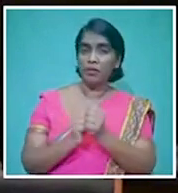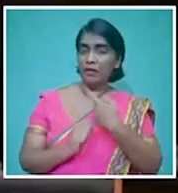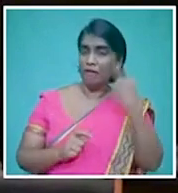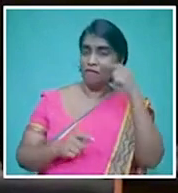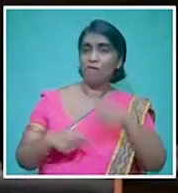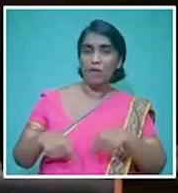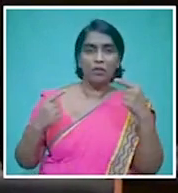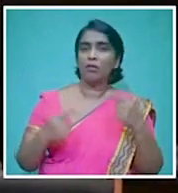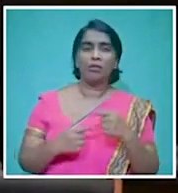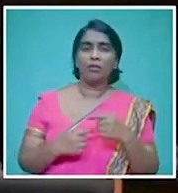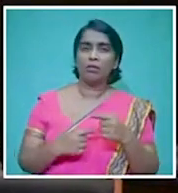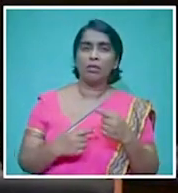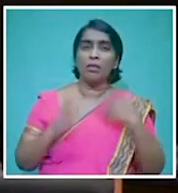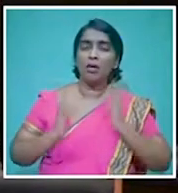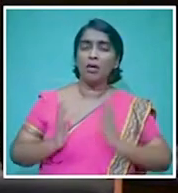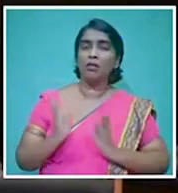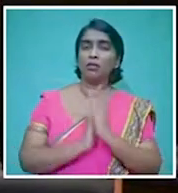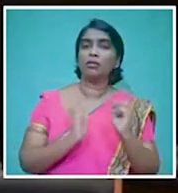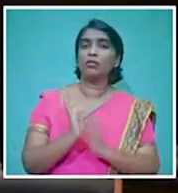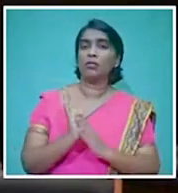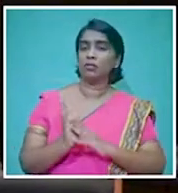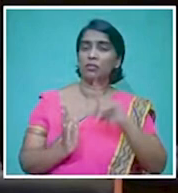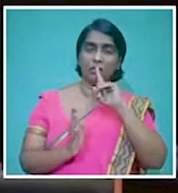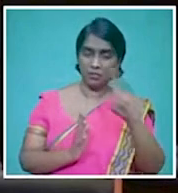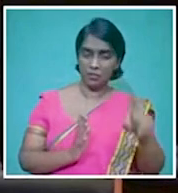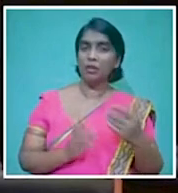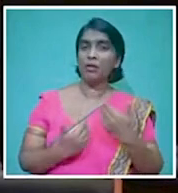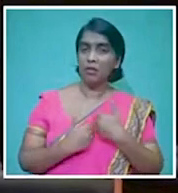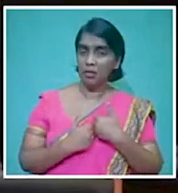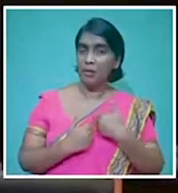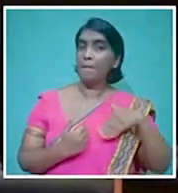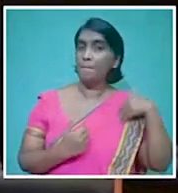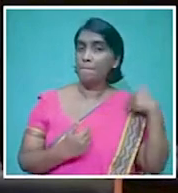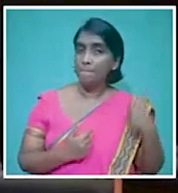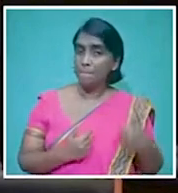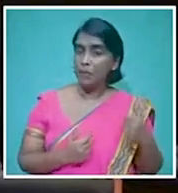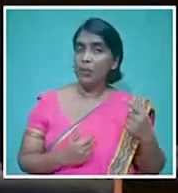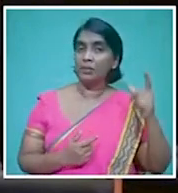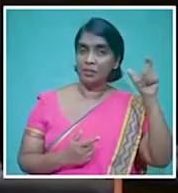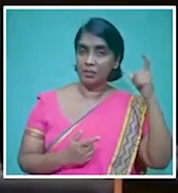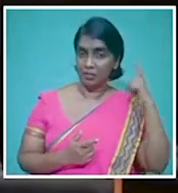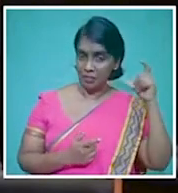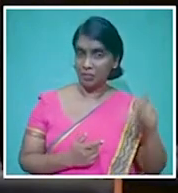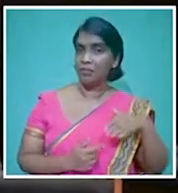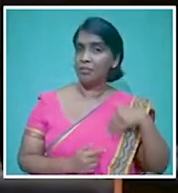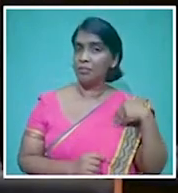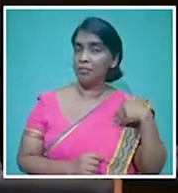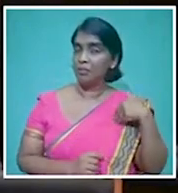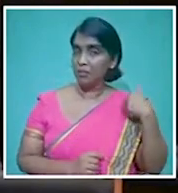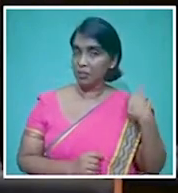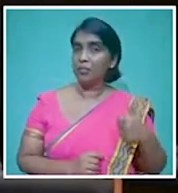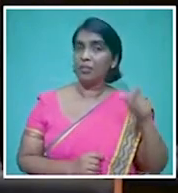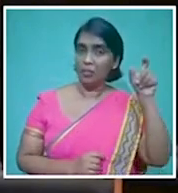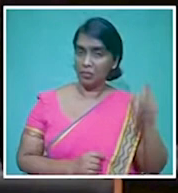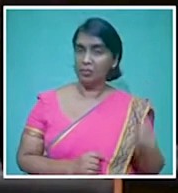නෑ ගිහින් මානව හිමිකම් කොමිසමට කියනවා මගේ ප්‍රධාන නිලධාරි මයි චීෆ් මයි